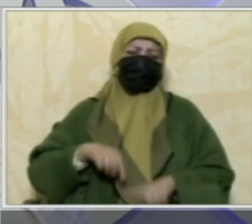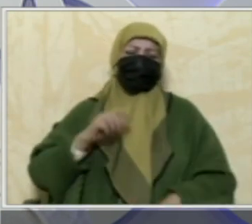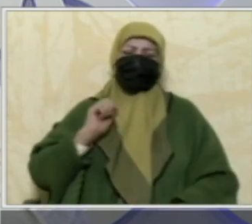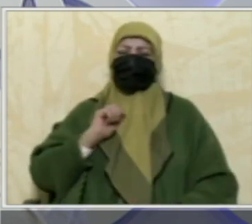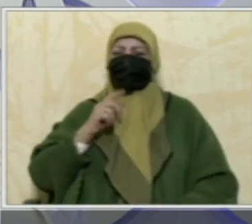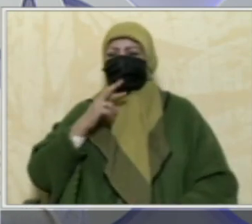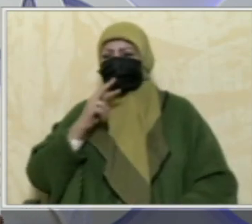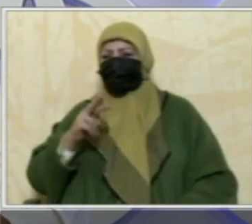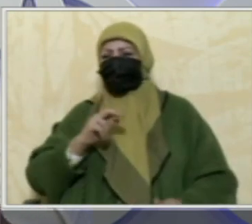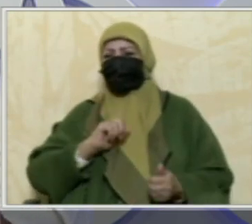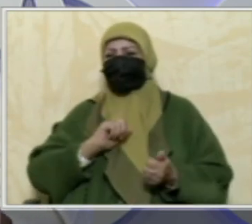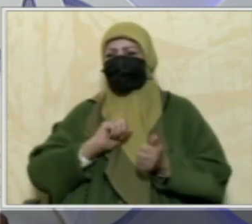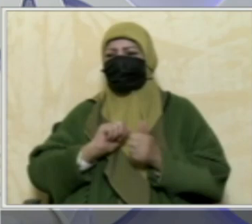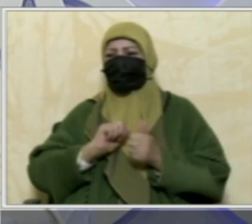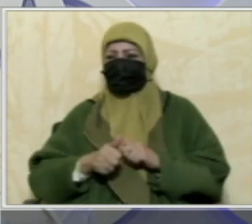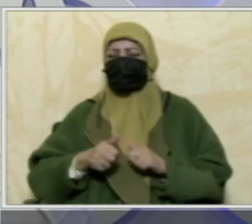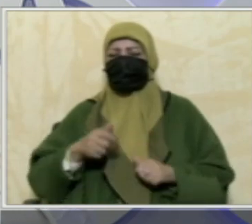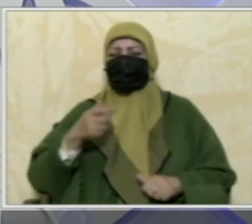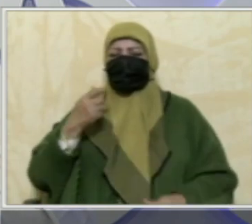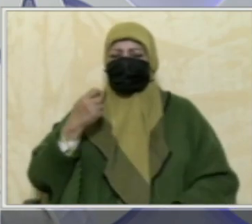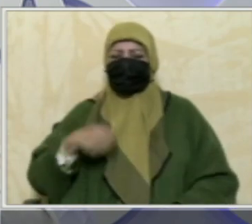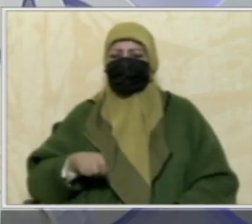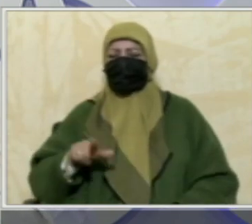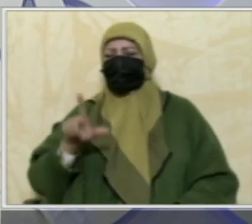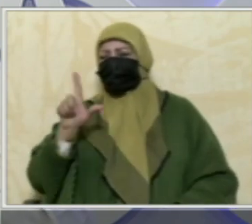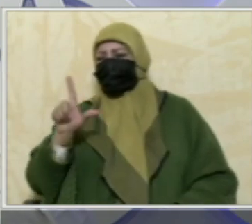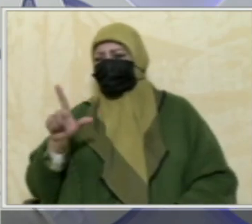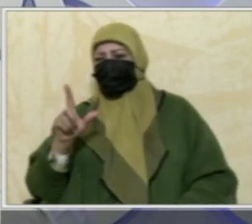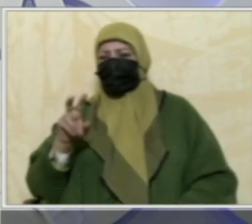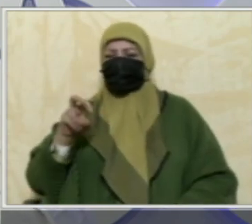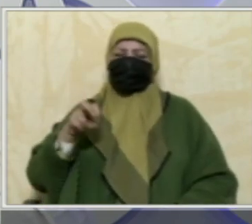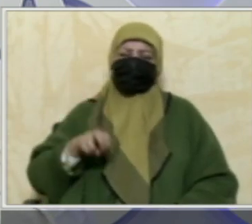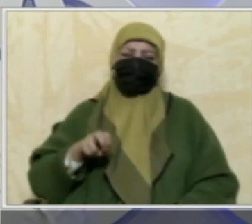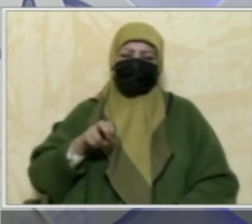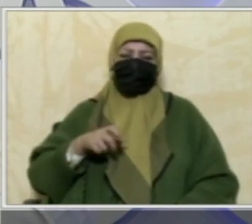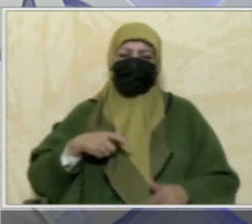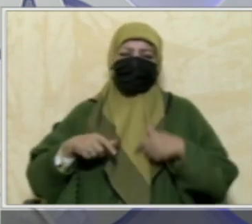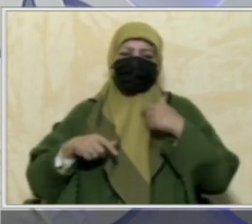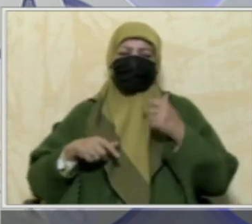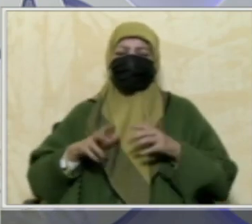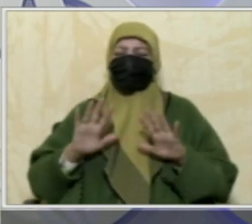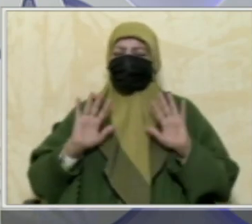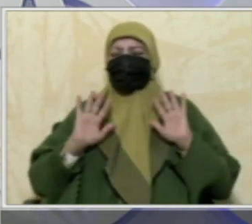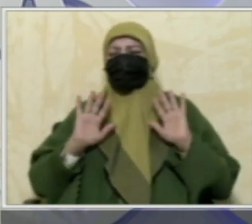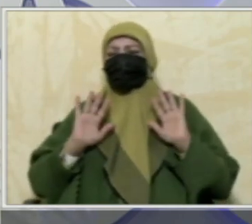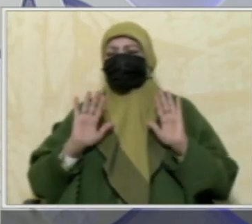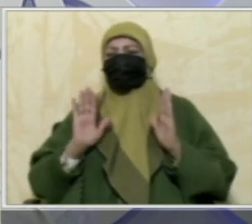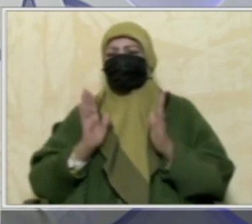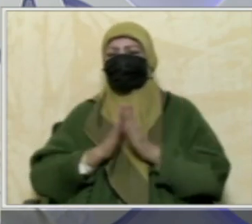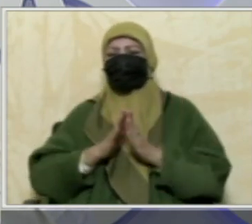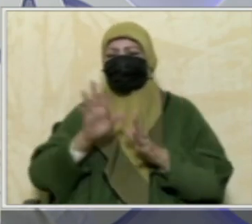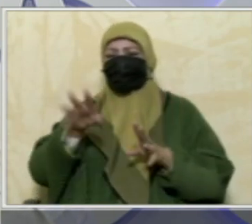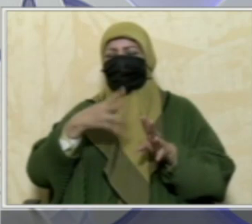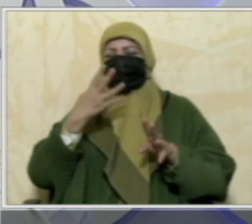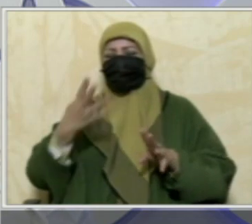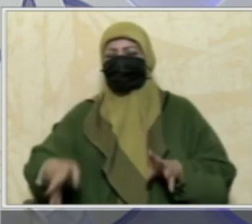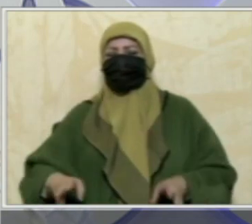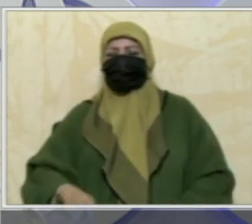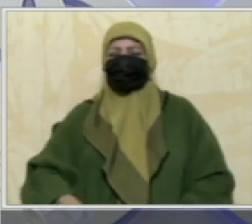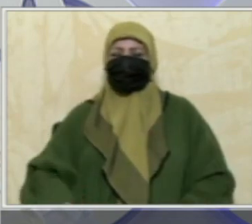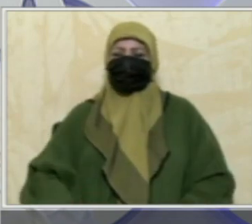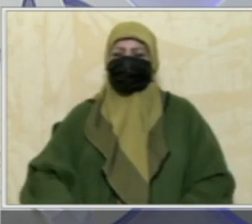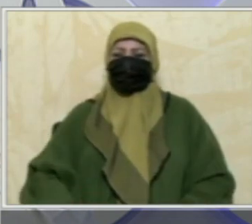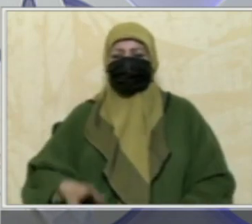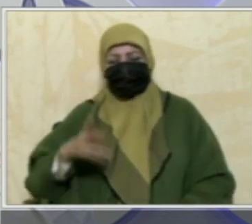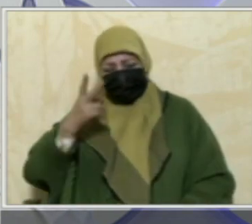على الكوان واحلف يعني كذا فللاسف يعني لعبه الورق فعلا في ليبيا رغم انها مذمومه شرعا انا لا اقول